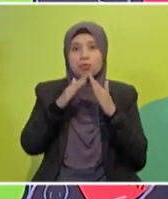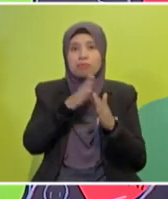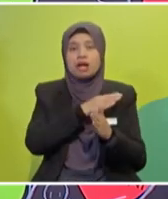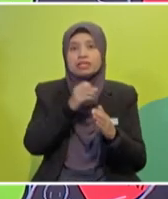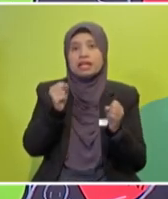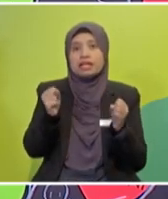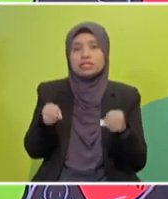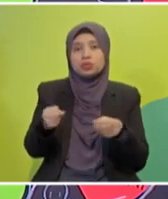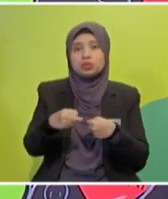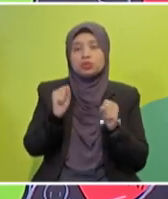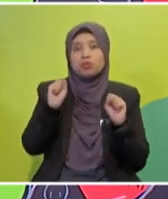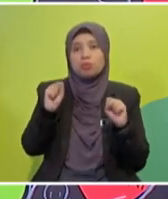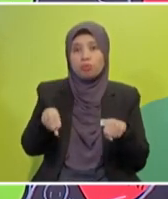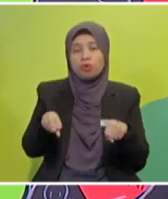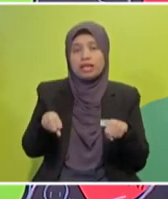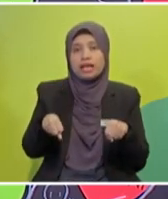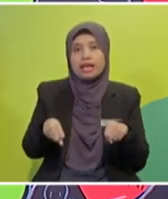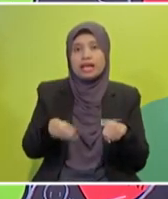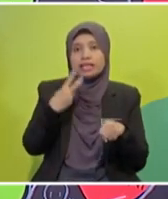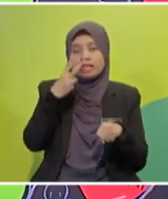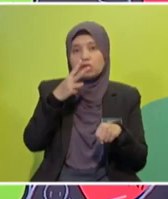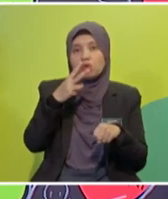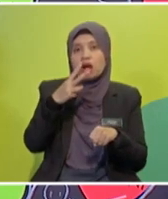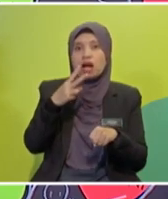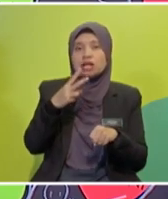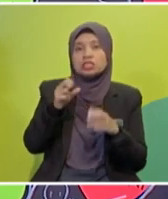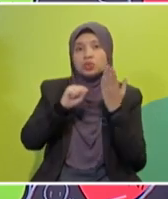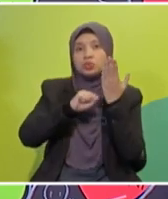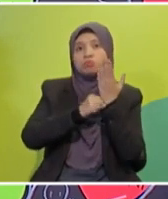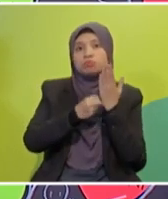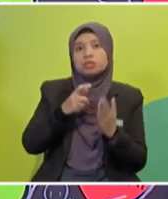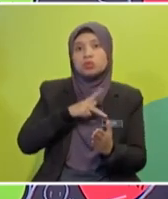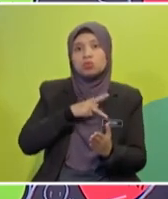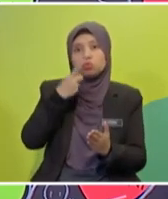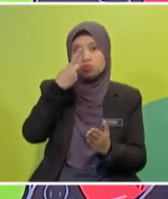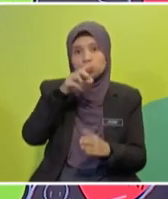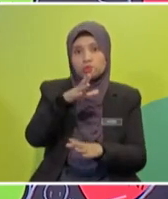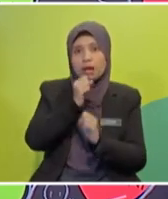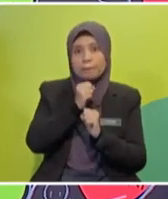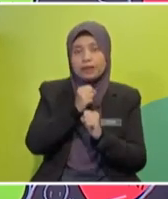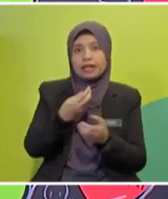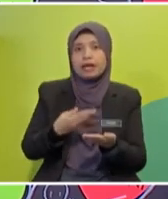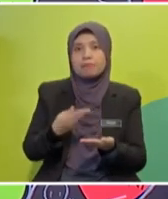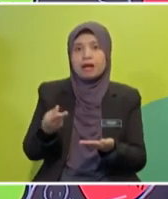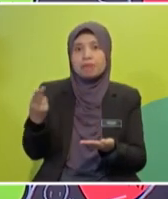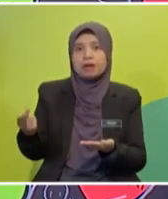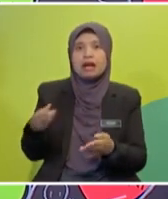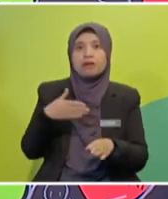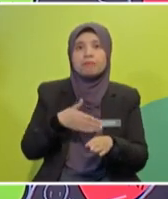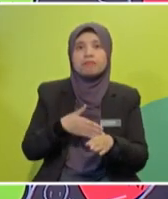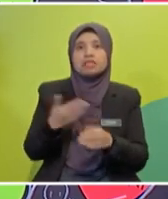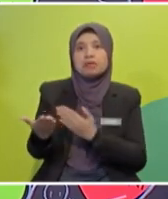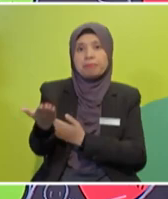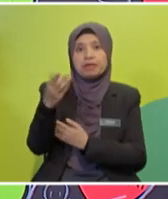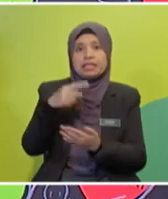boleh melayari portal sumberku KPM untuk dapatkan bahan-bahan pembelajaran kita pada pagi ini,